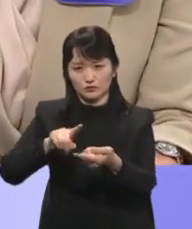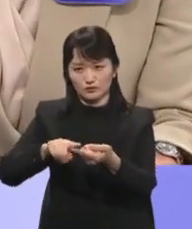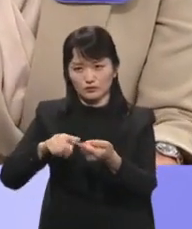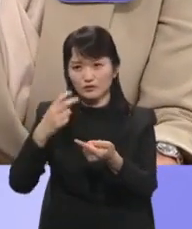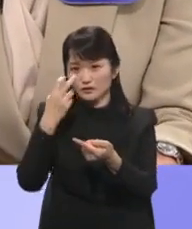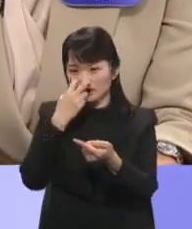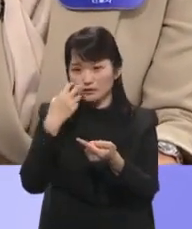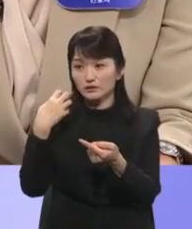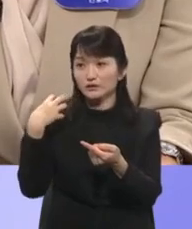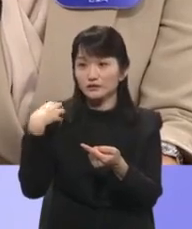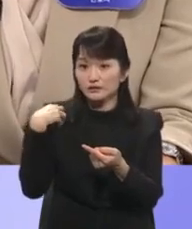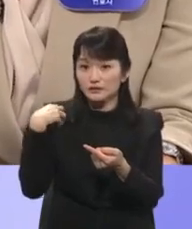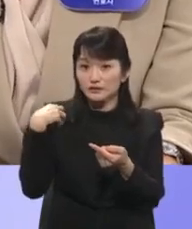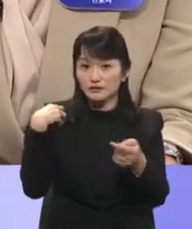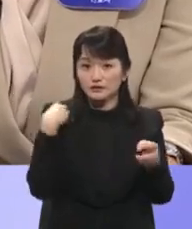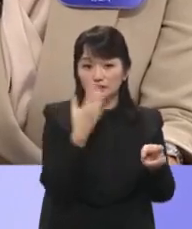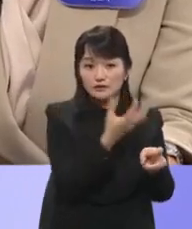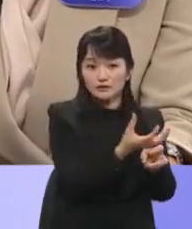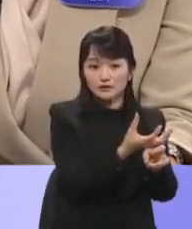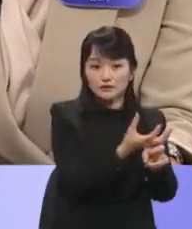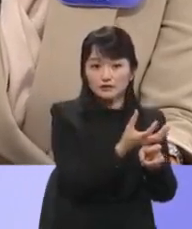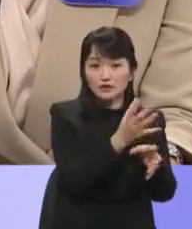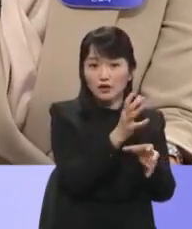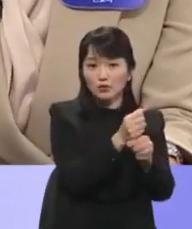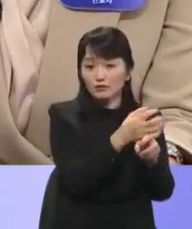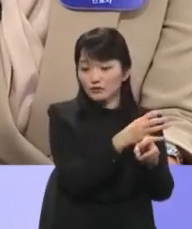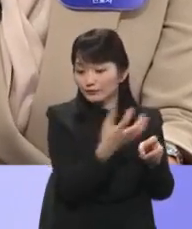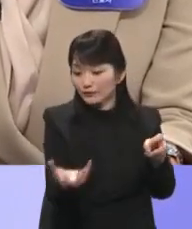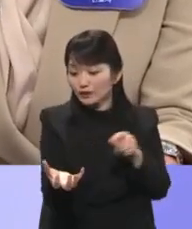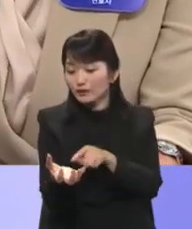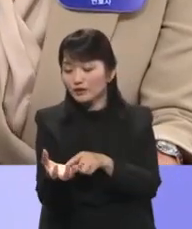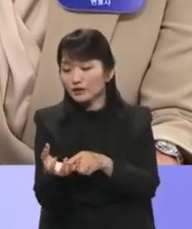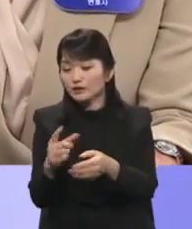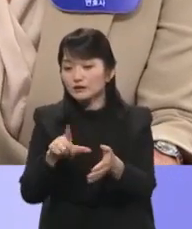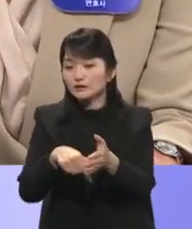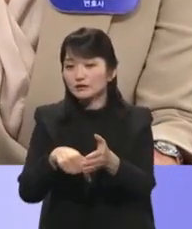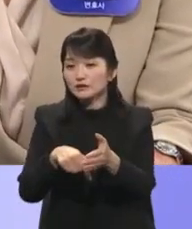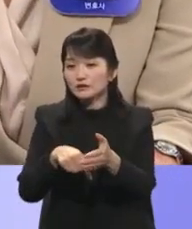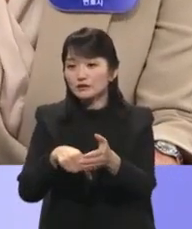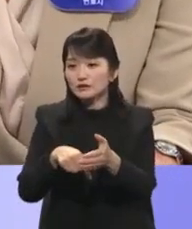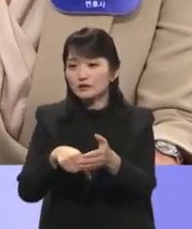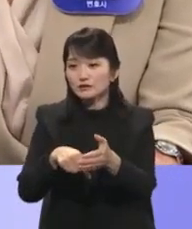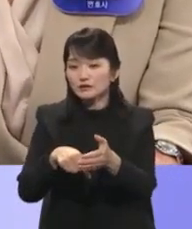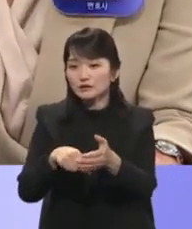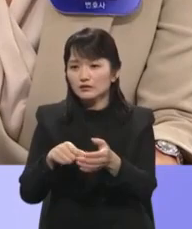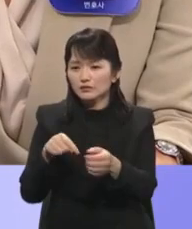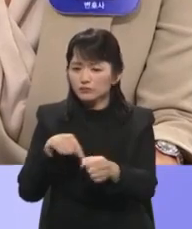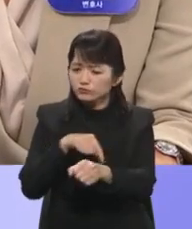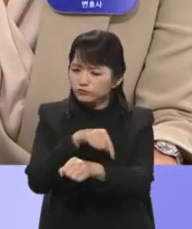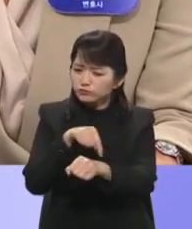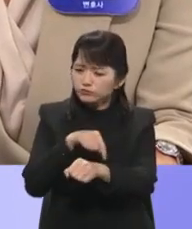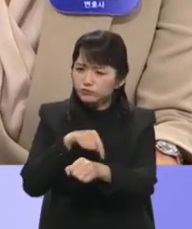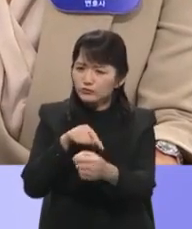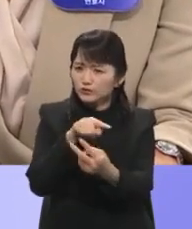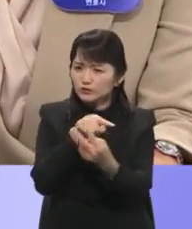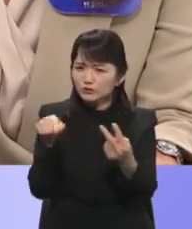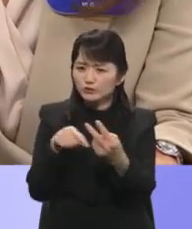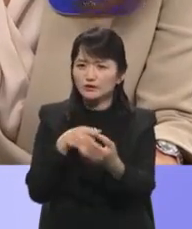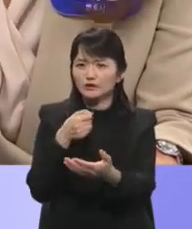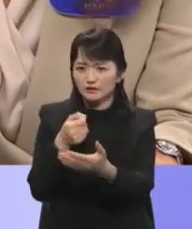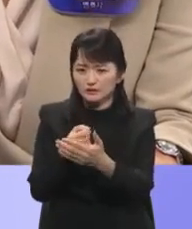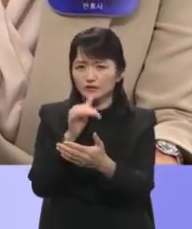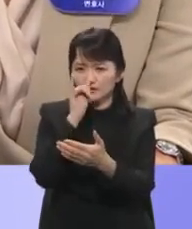책임이이 낙하물이 어 언제 떨어졌는지 그 떨어진 시간이 얼마나 오랫동안 이었는지 이것에 따라서 결정되기 때문에